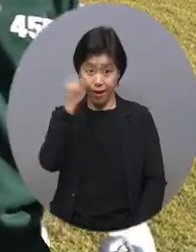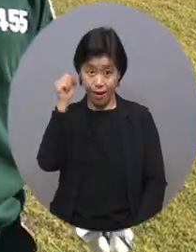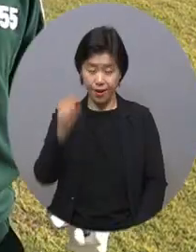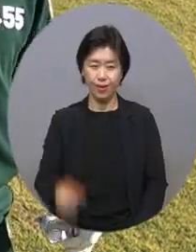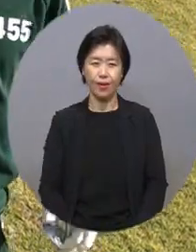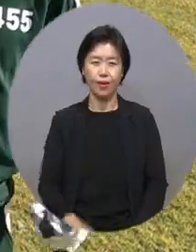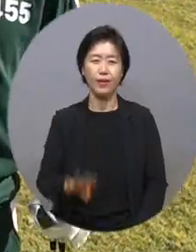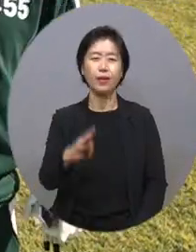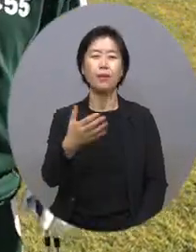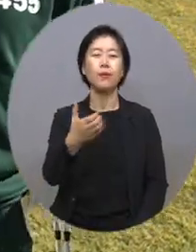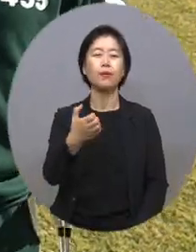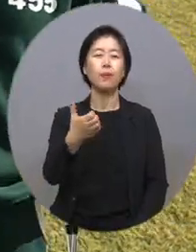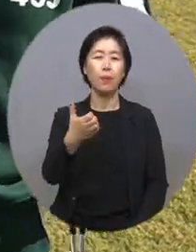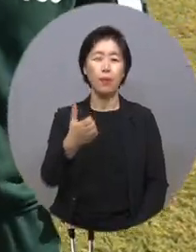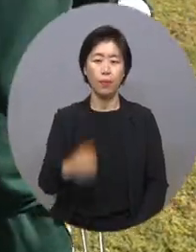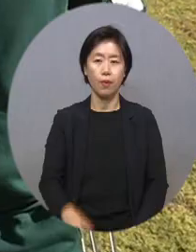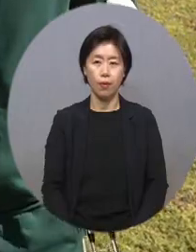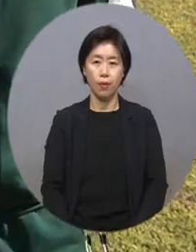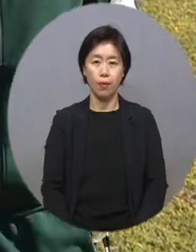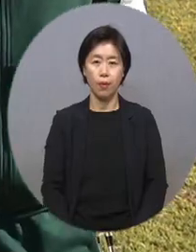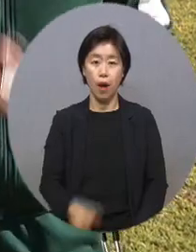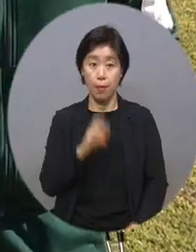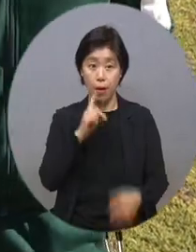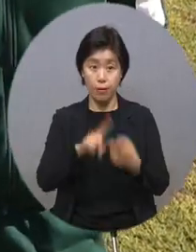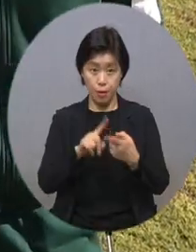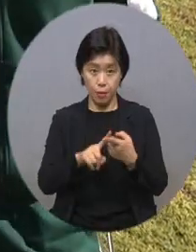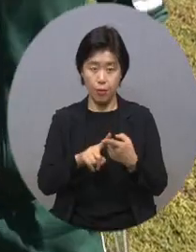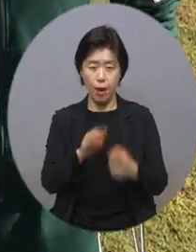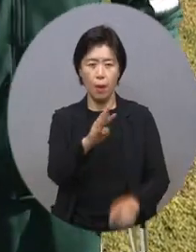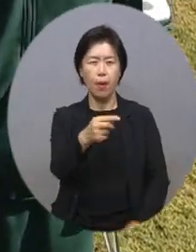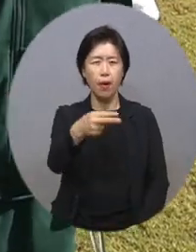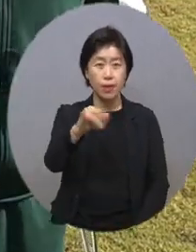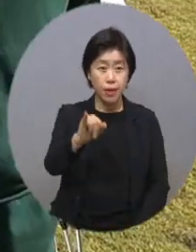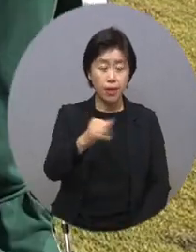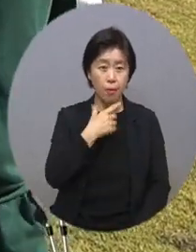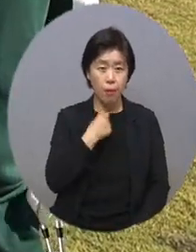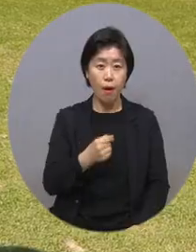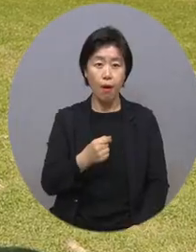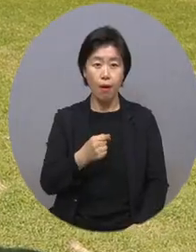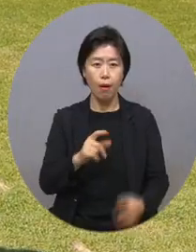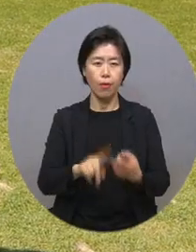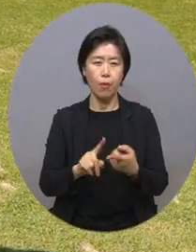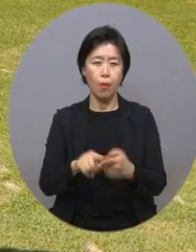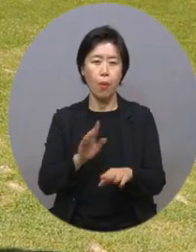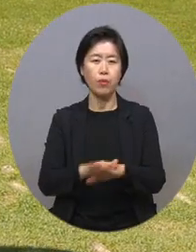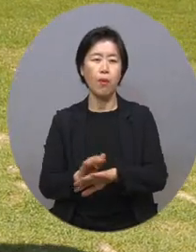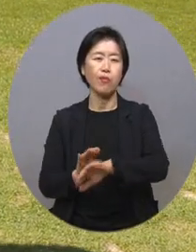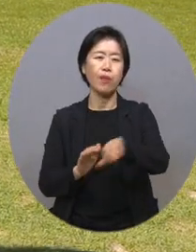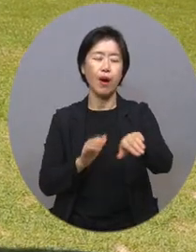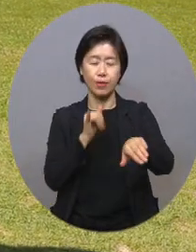대박이다. 시키는 듯 딱 해줘. 버디를 놓을 거면 오른쪽 언덕을. 대박이다.